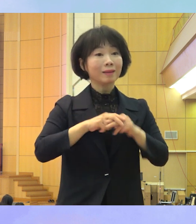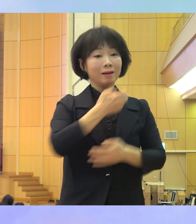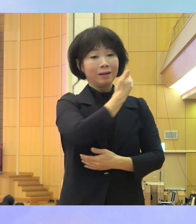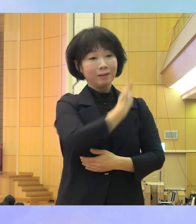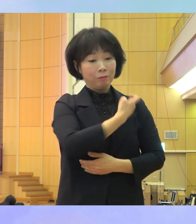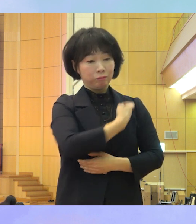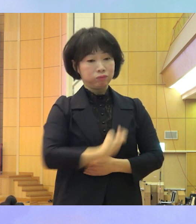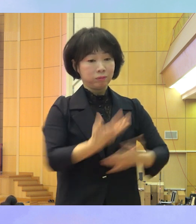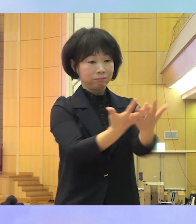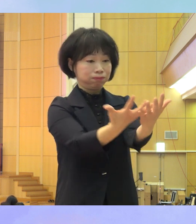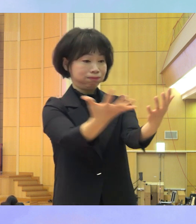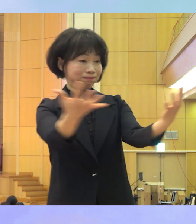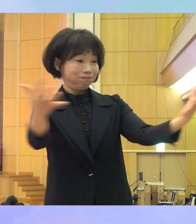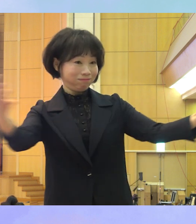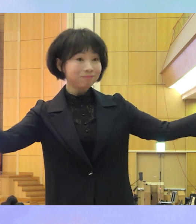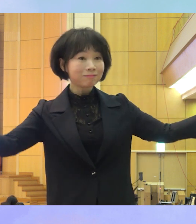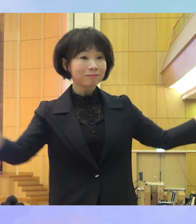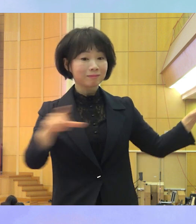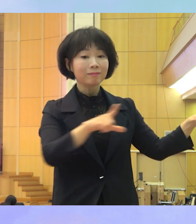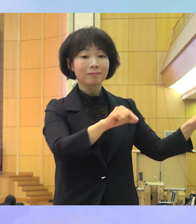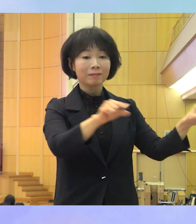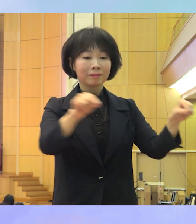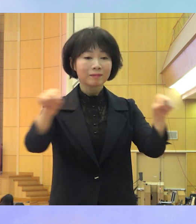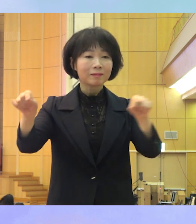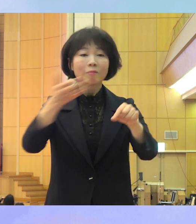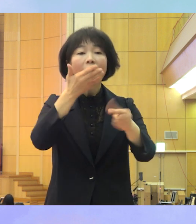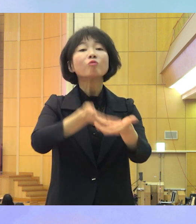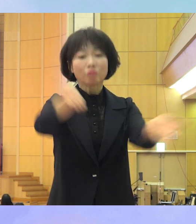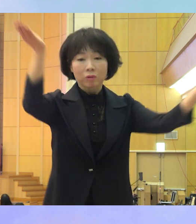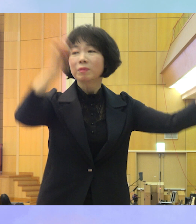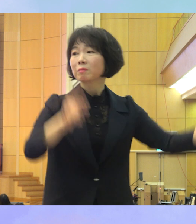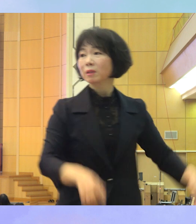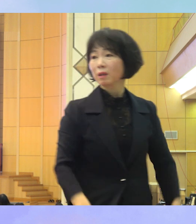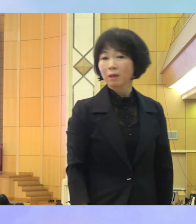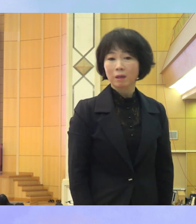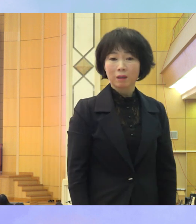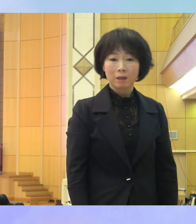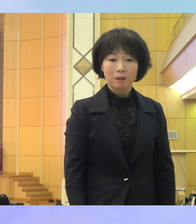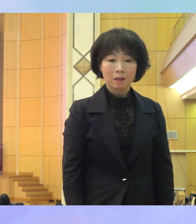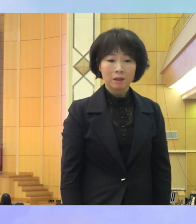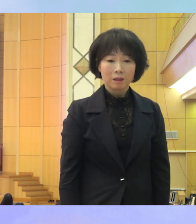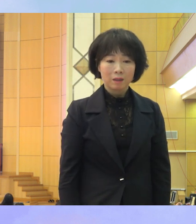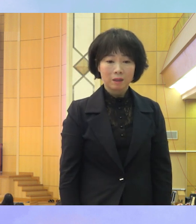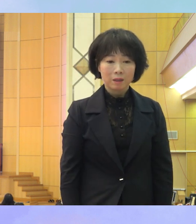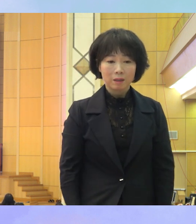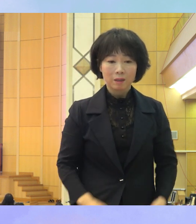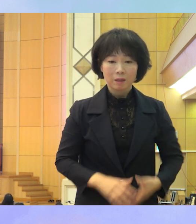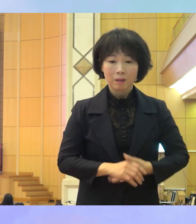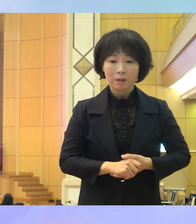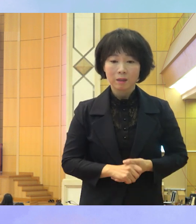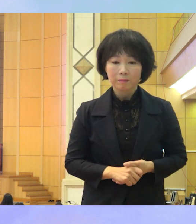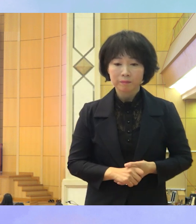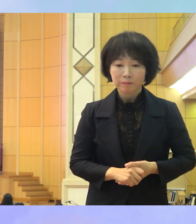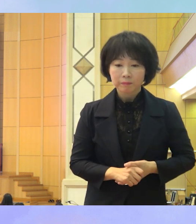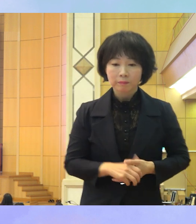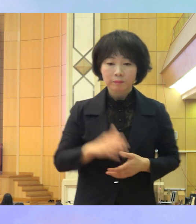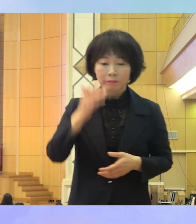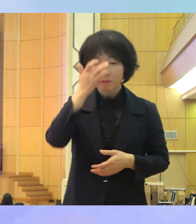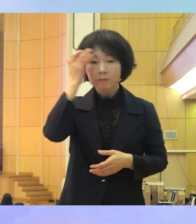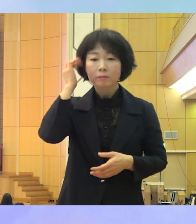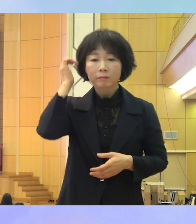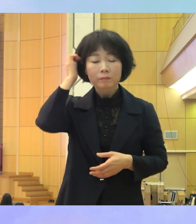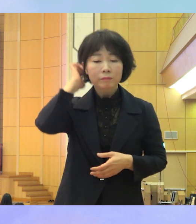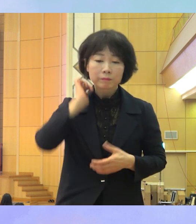여기에 보면은 그 밑에 하얀 글씨는 잘 보이는지 모르겠네요. 액자 테두리에 보니까 천지일보 이렇게 돼 있어요. 천지일보는